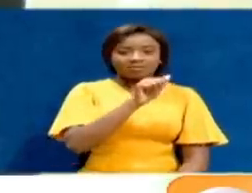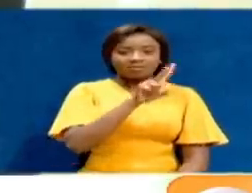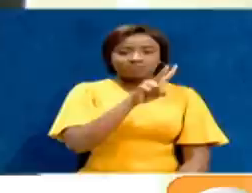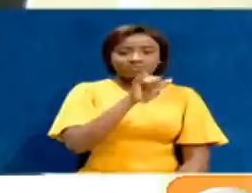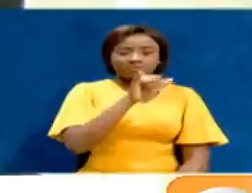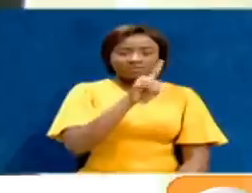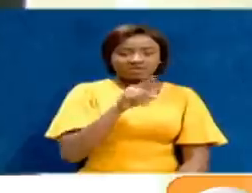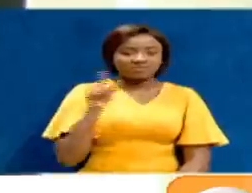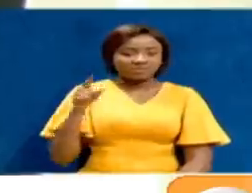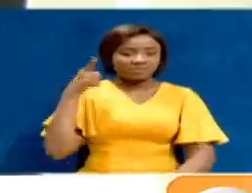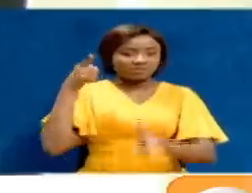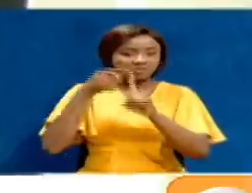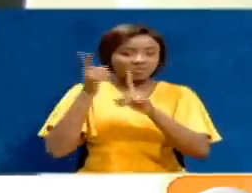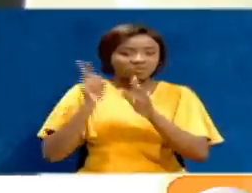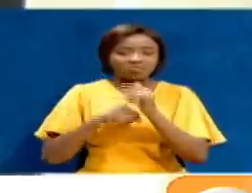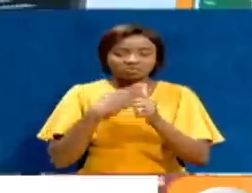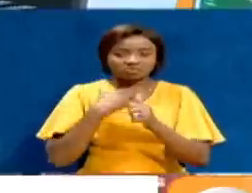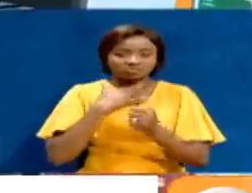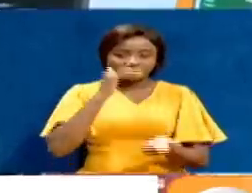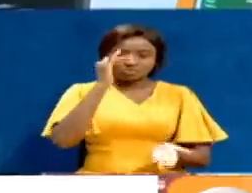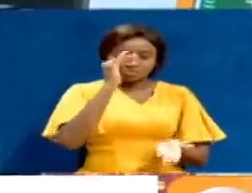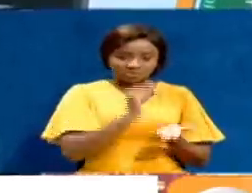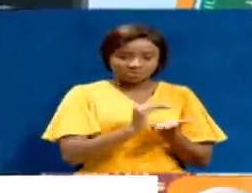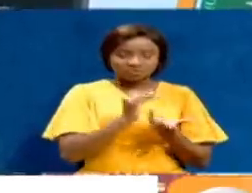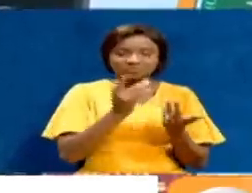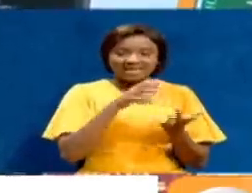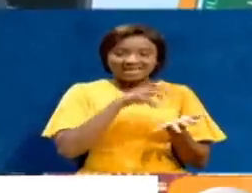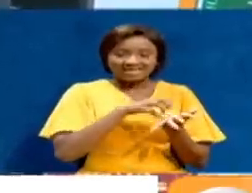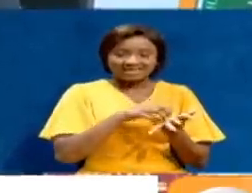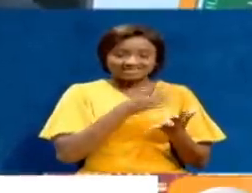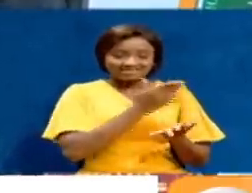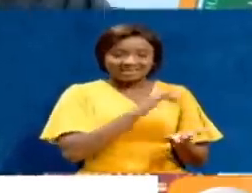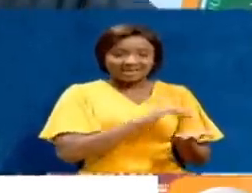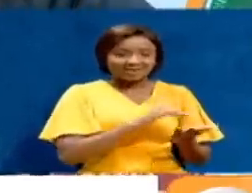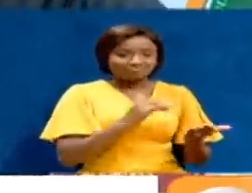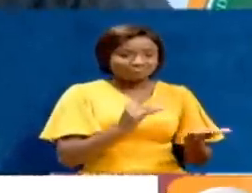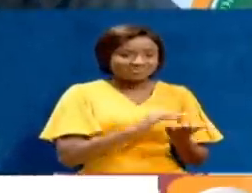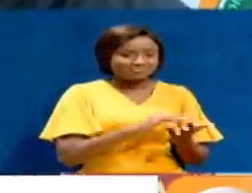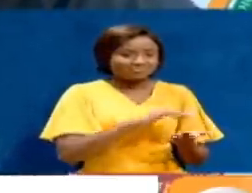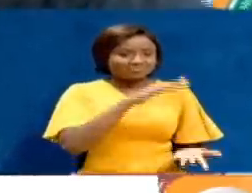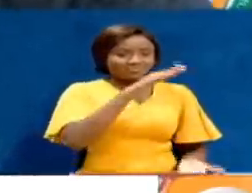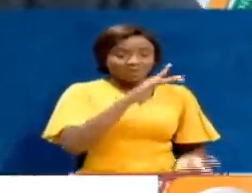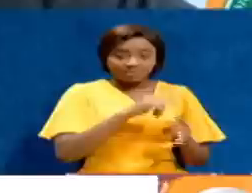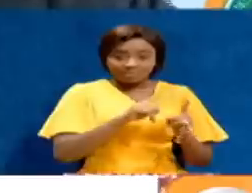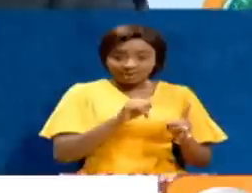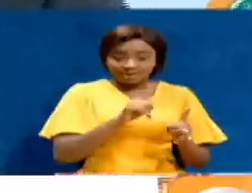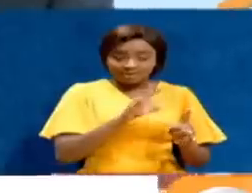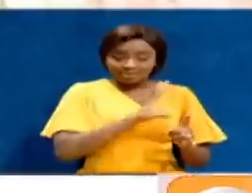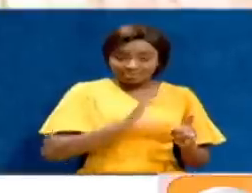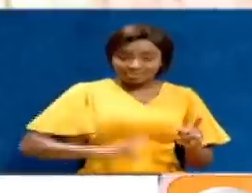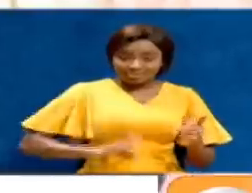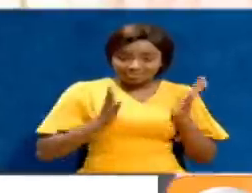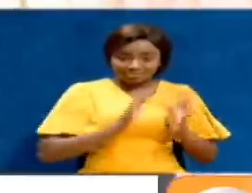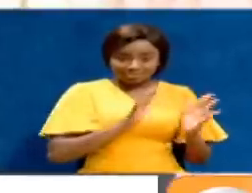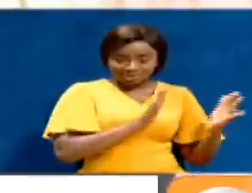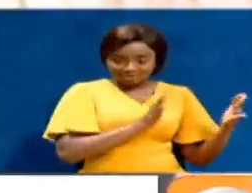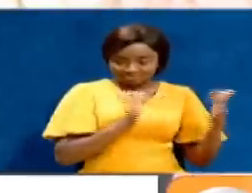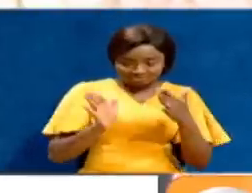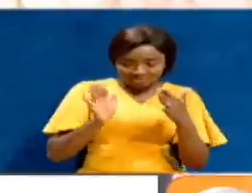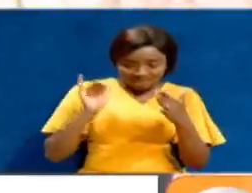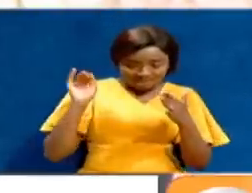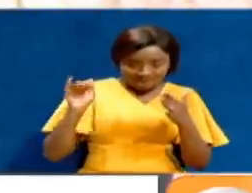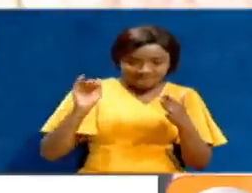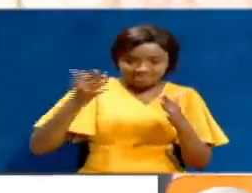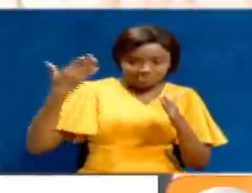kwake ni kupunguza mirundiko ya kesi mahakamani. Hata hivyo, jaji huyo alijipata mashakani pale makamishna walipoangazia baadhi